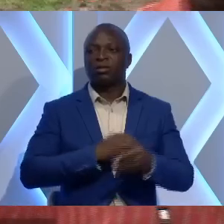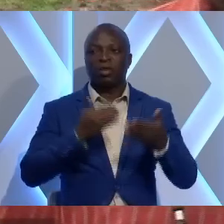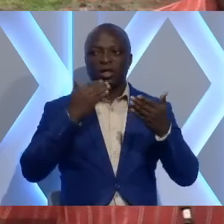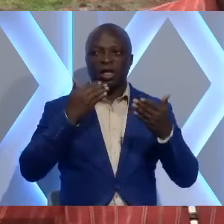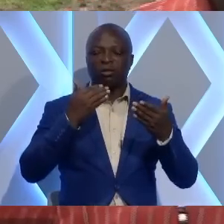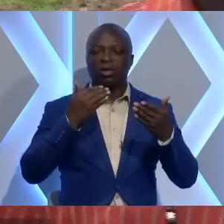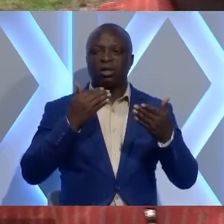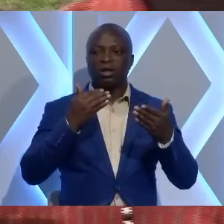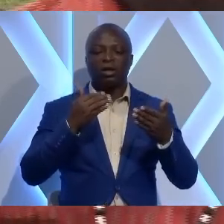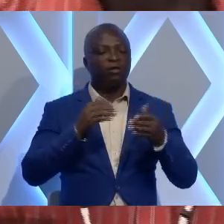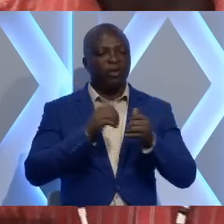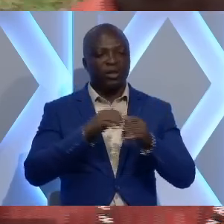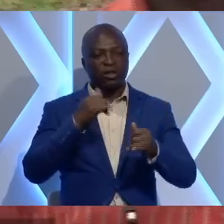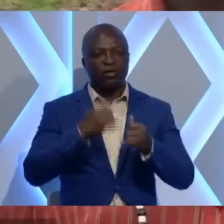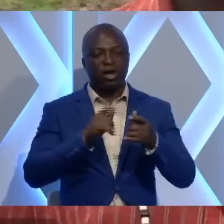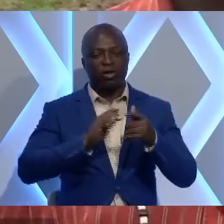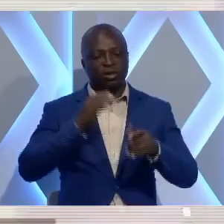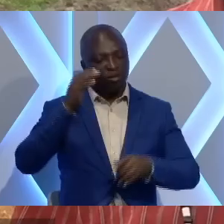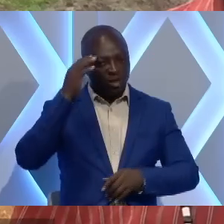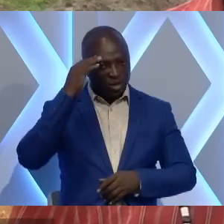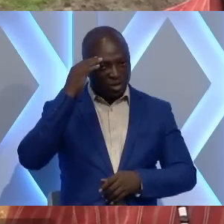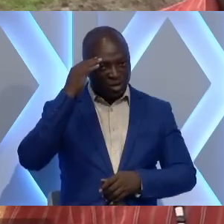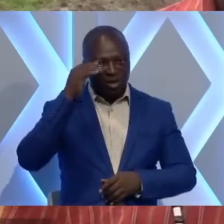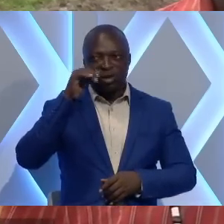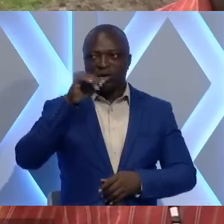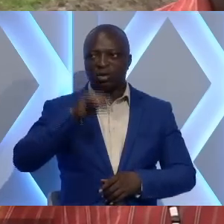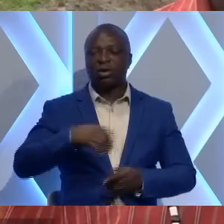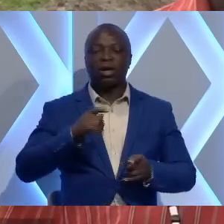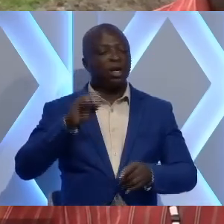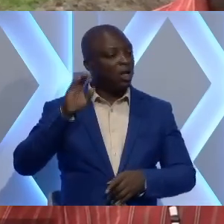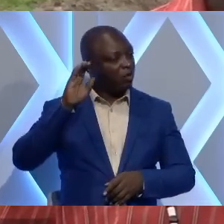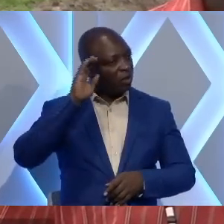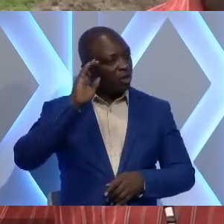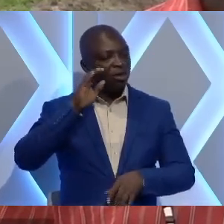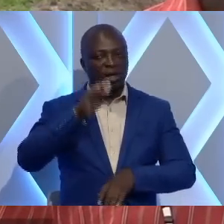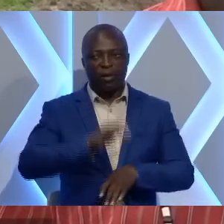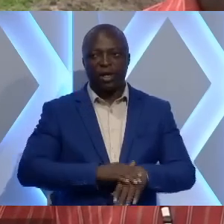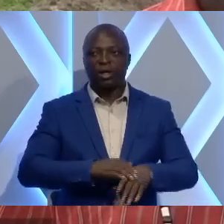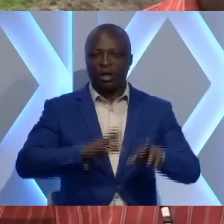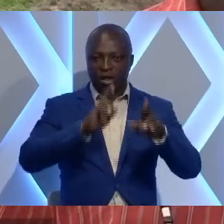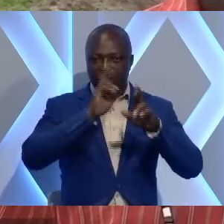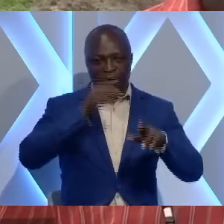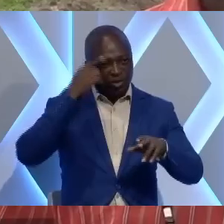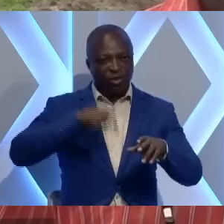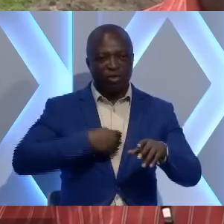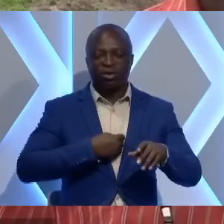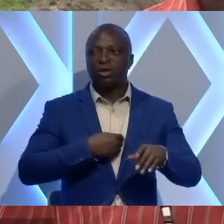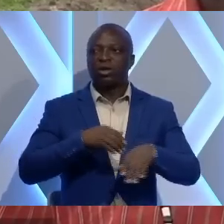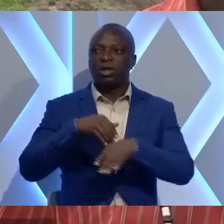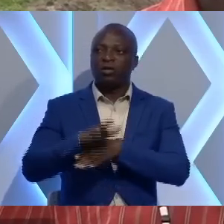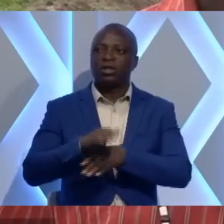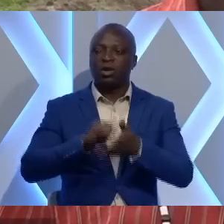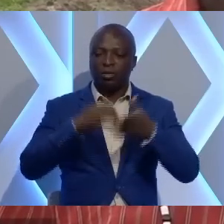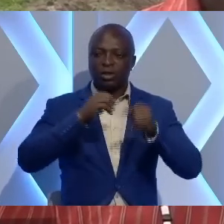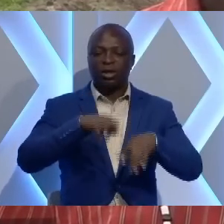Magnac Blondé, Annamiabe, ministre Abubuto, Kesemiabe Yoyoa, tonami kabaso yoyo asodo damia be